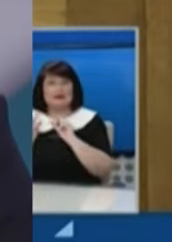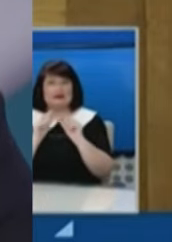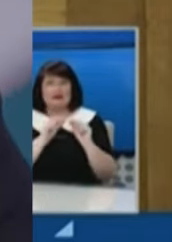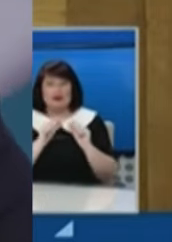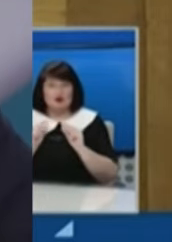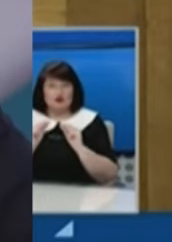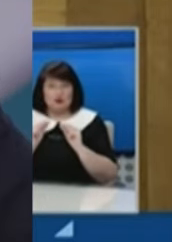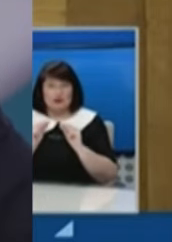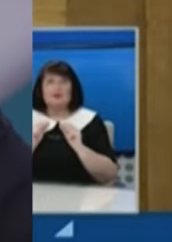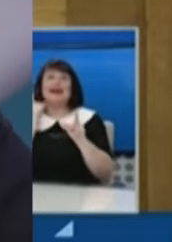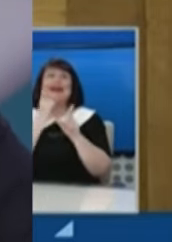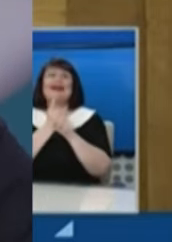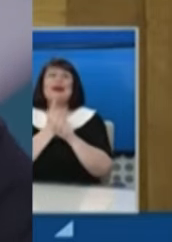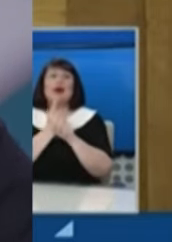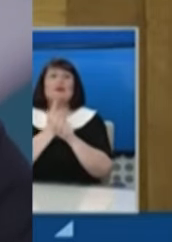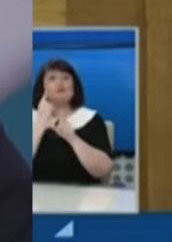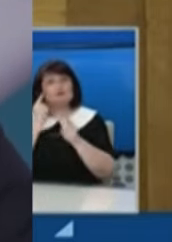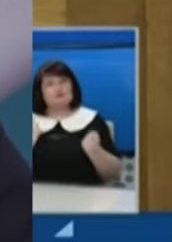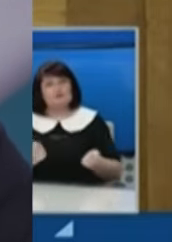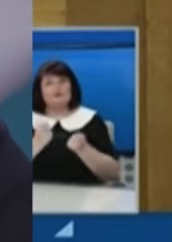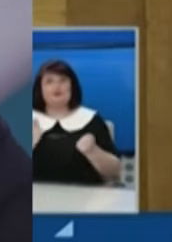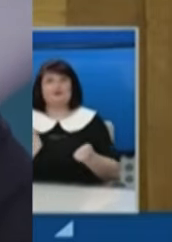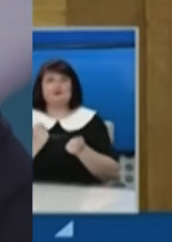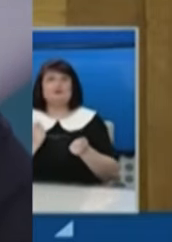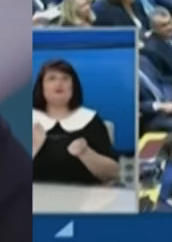πολύ. Με την κοινωνία, με απλά λόγια, και με την